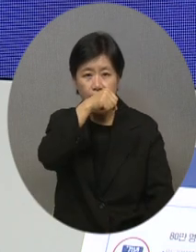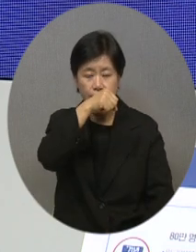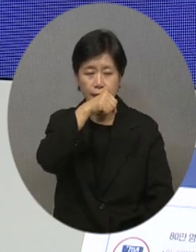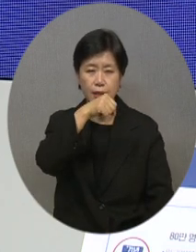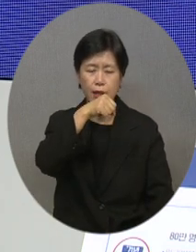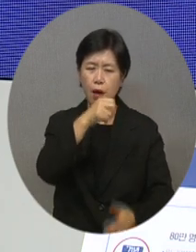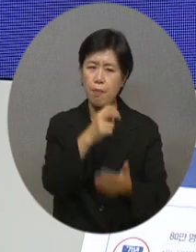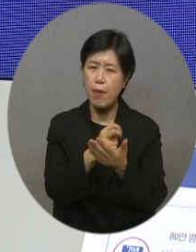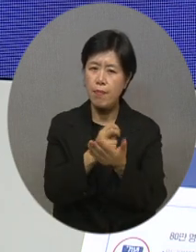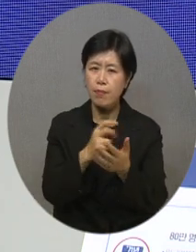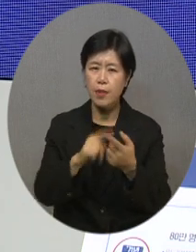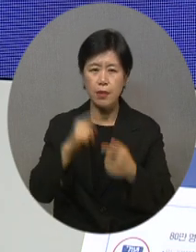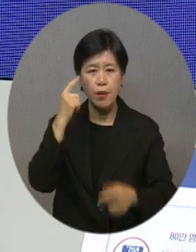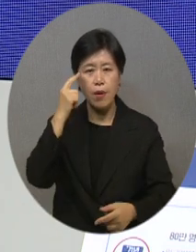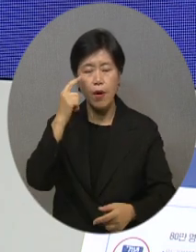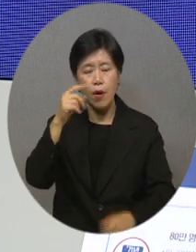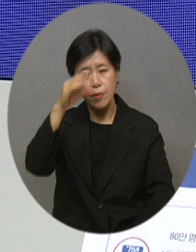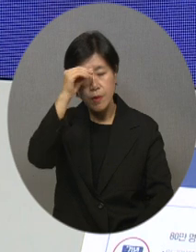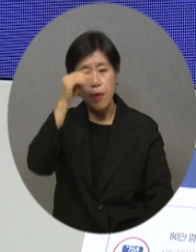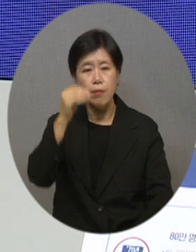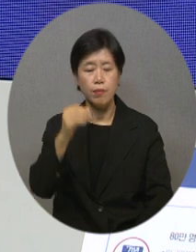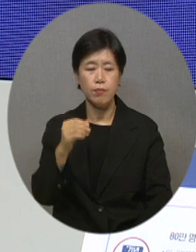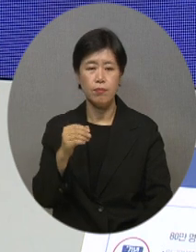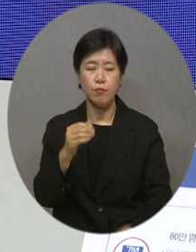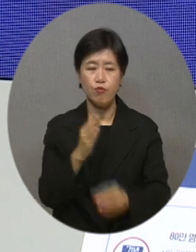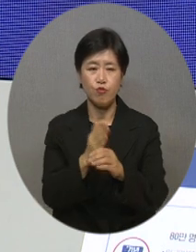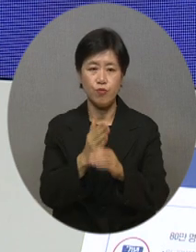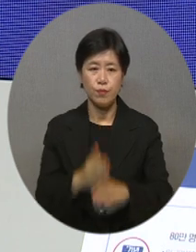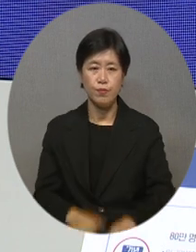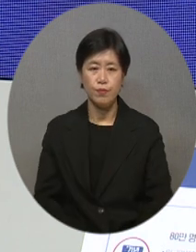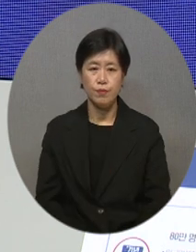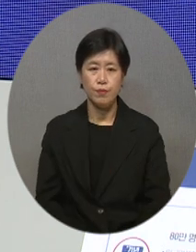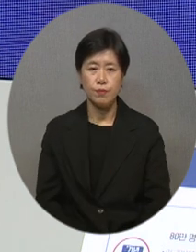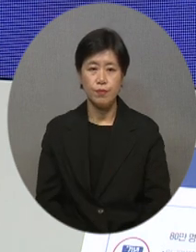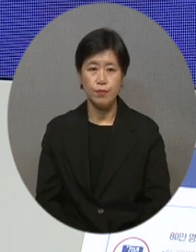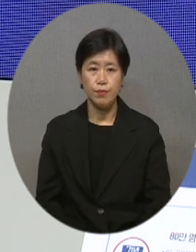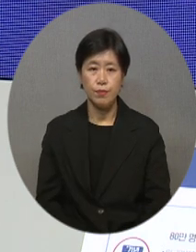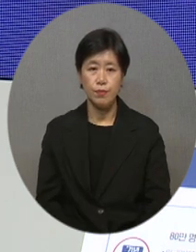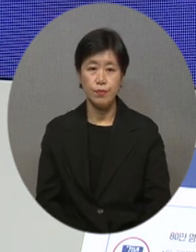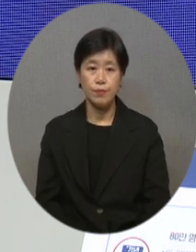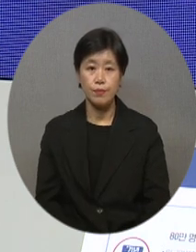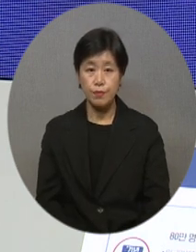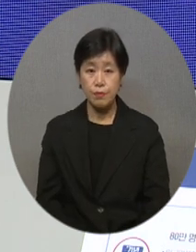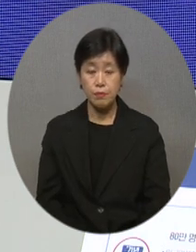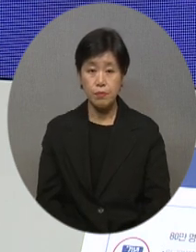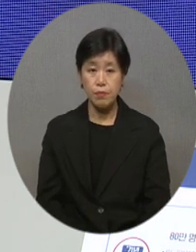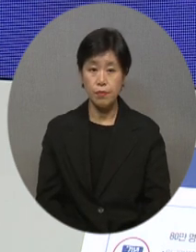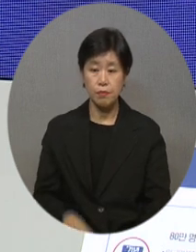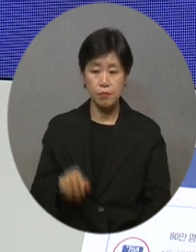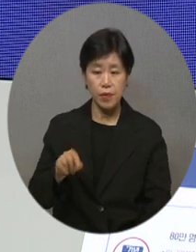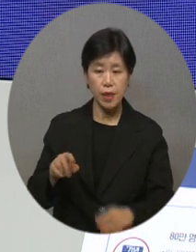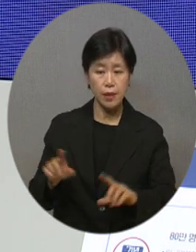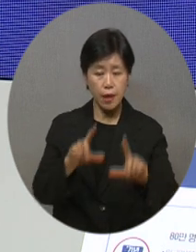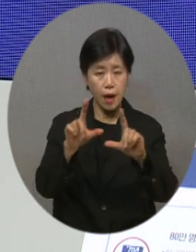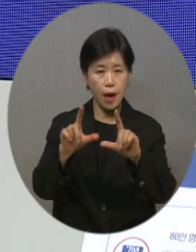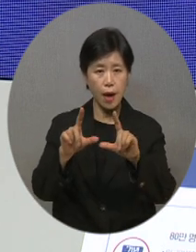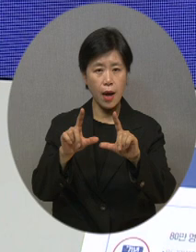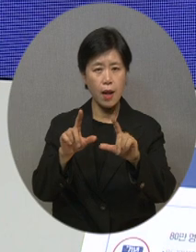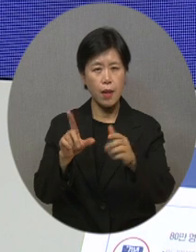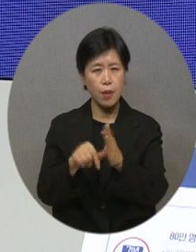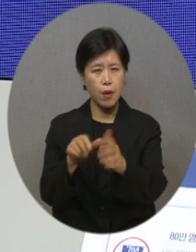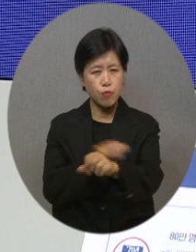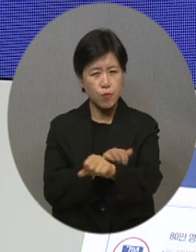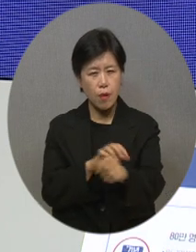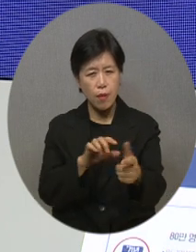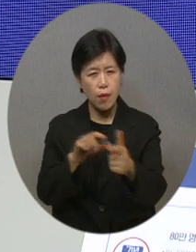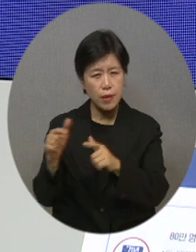경우에는 장애인분들 또 활동보조 같은 경우에는 그 상태를 여러 가지 그 ADL을 판단을 해가지고 등급을